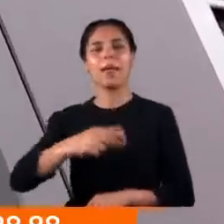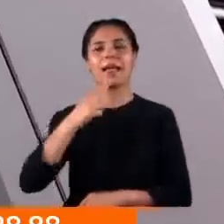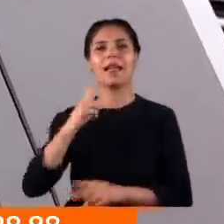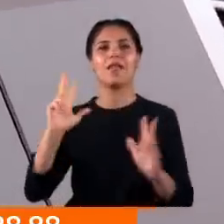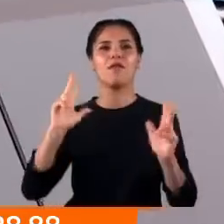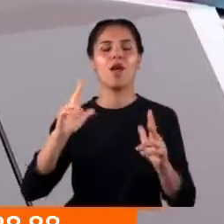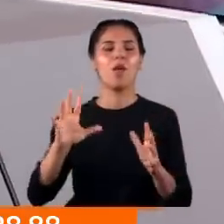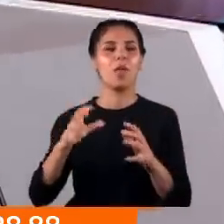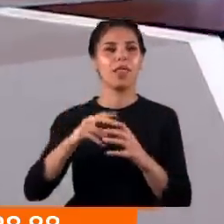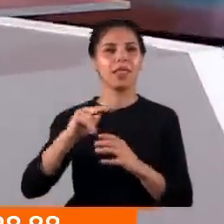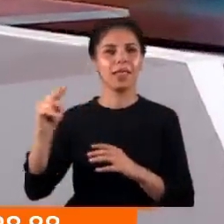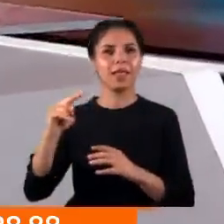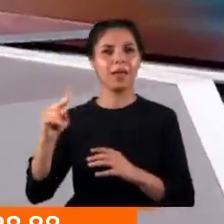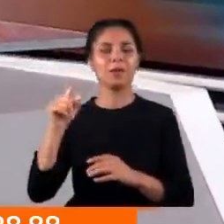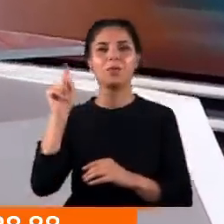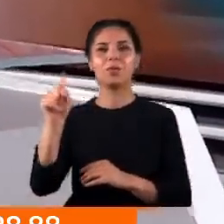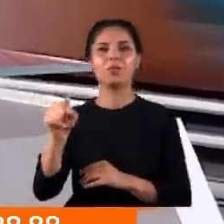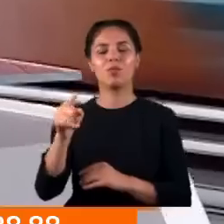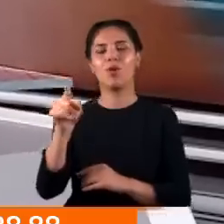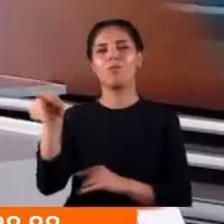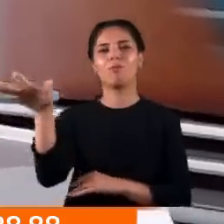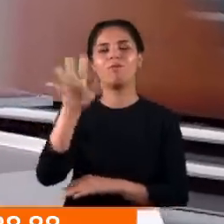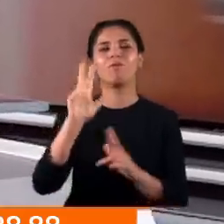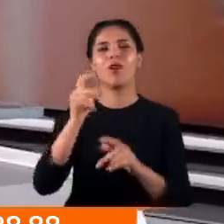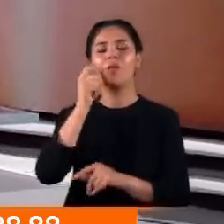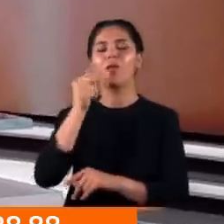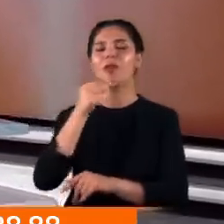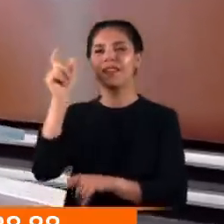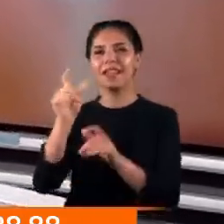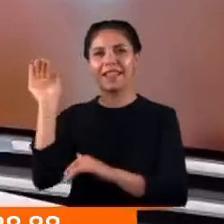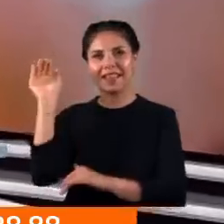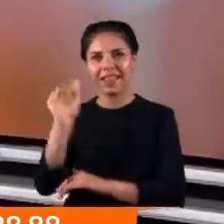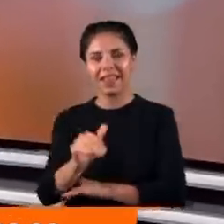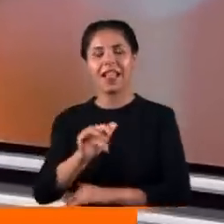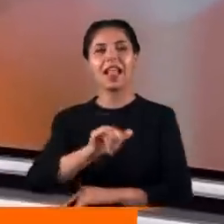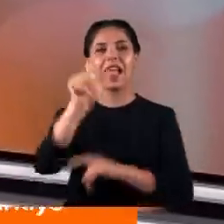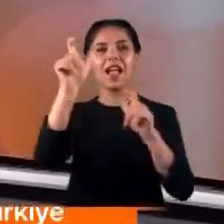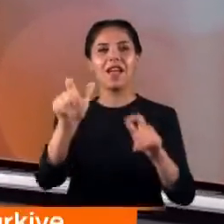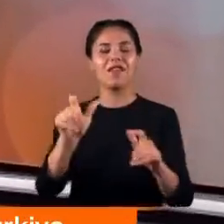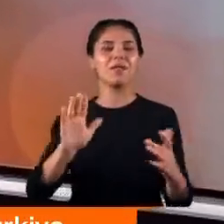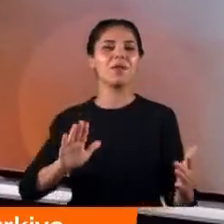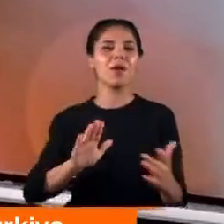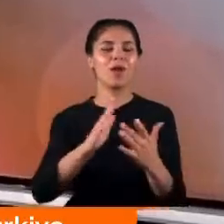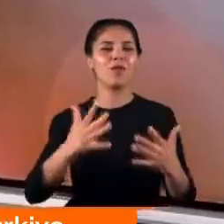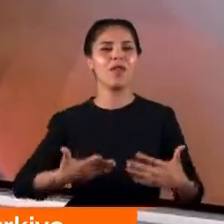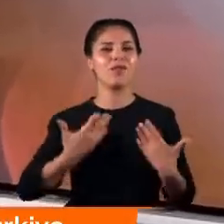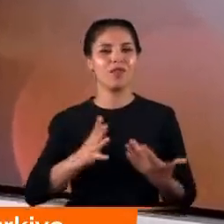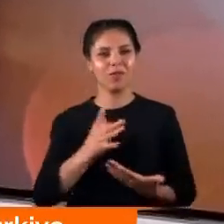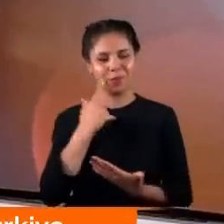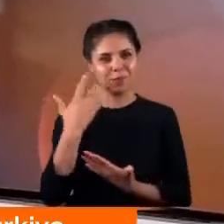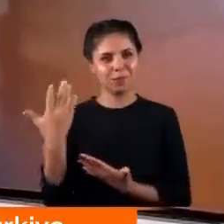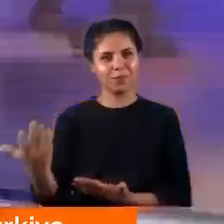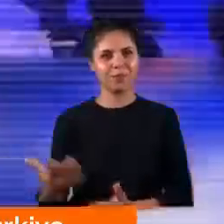takımımız göğsümüzü kabartan Filenin Sultanları yurda döndü voleybolcular havaalanında büyük bir coşkuyla karşılandı